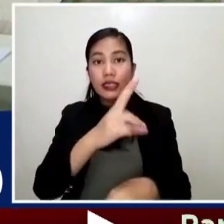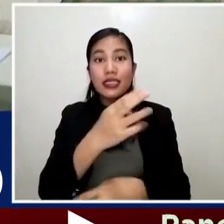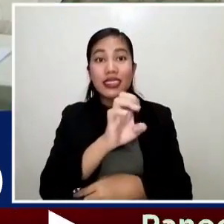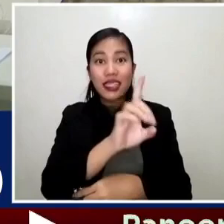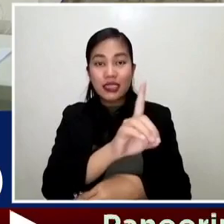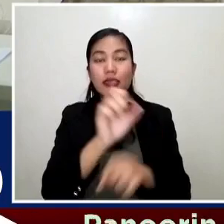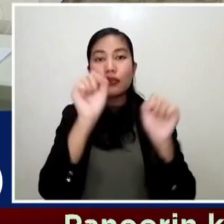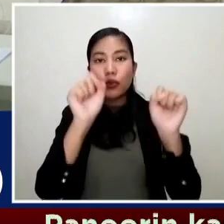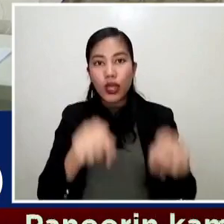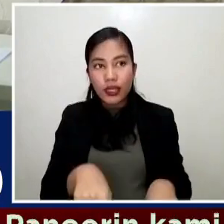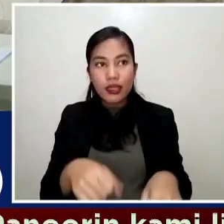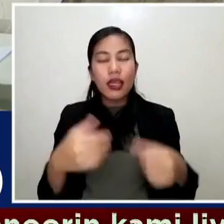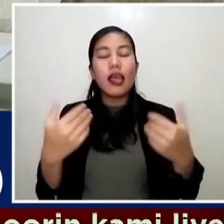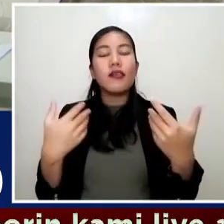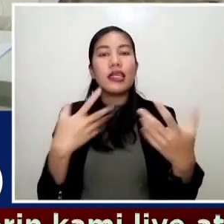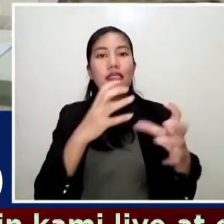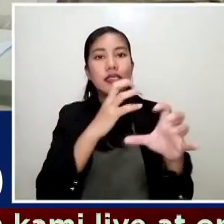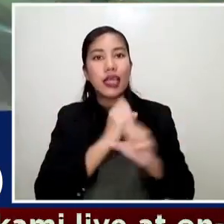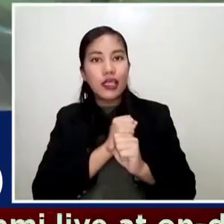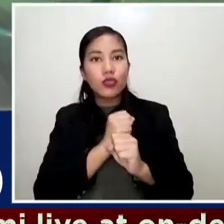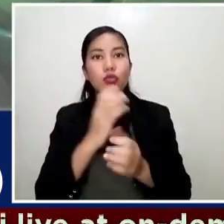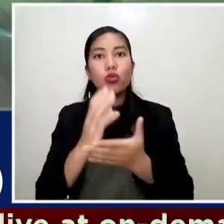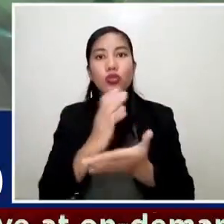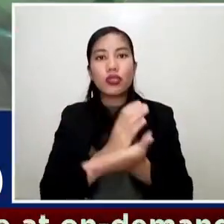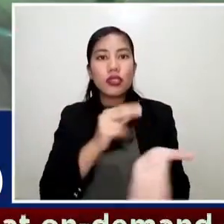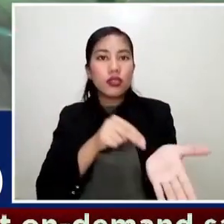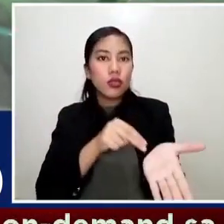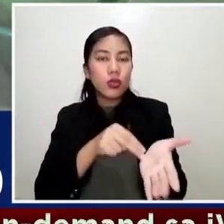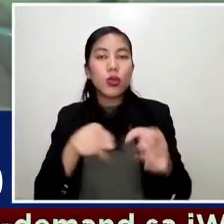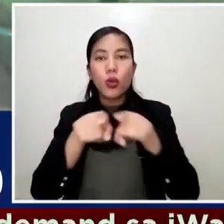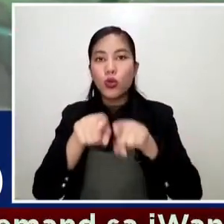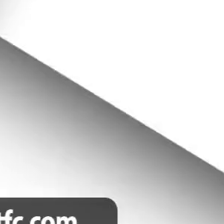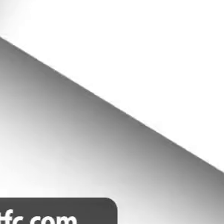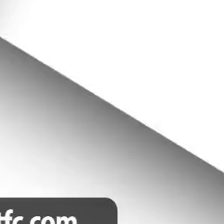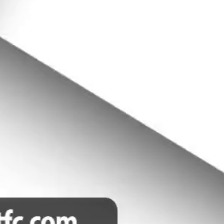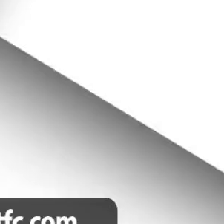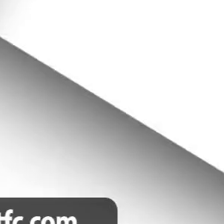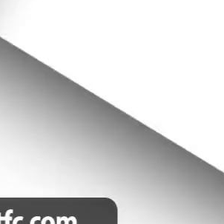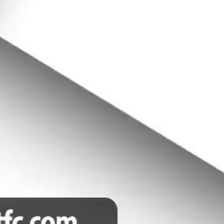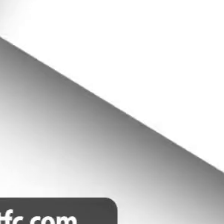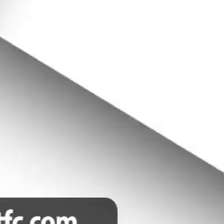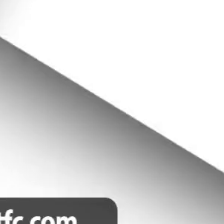nursing course at kanilang pagsunod sa iba pang mga requirements.